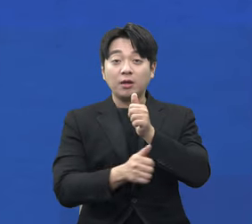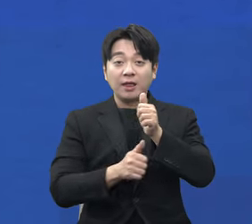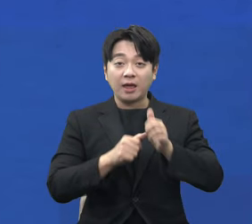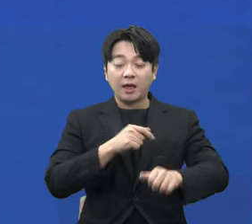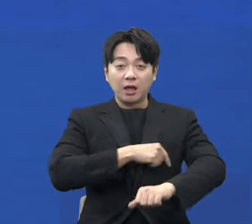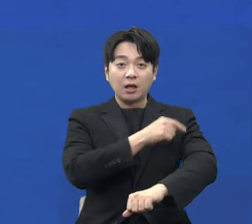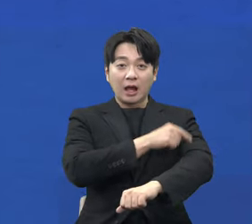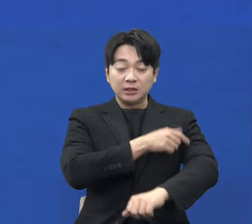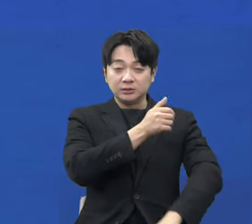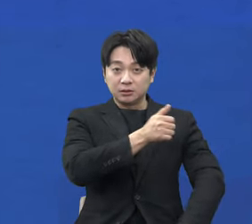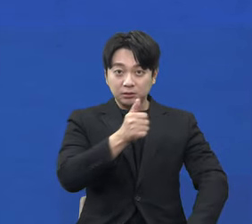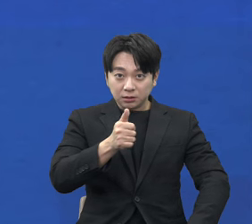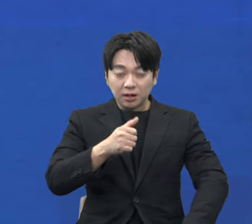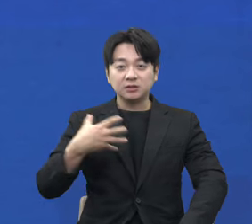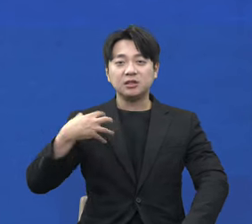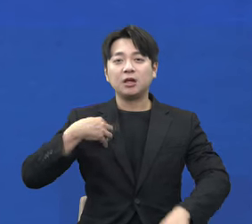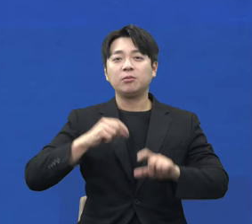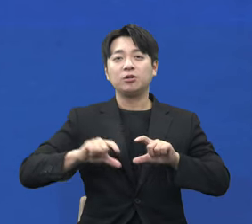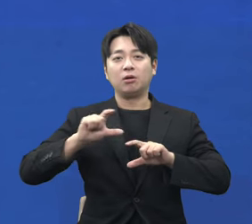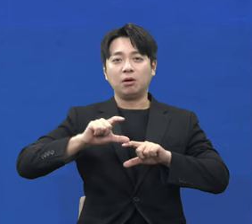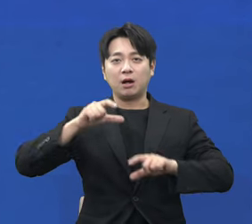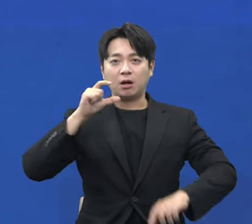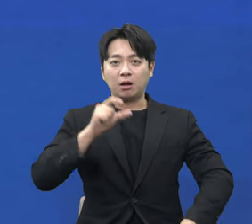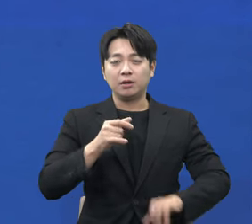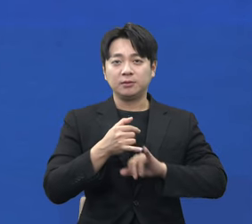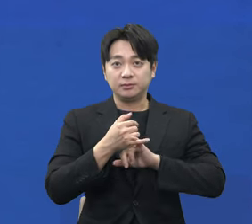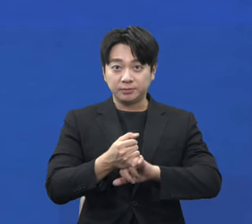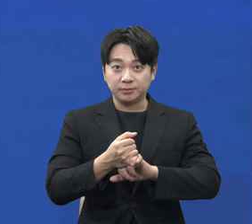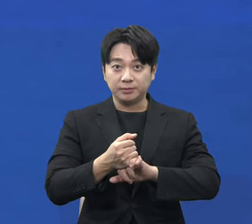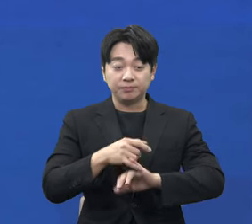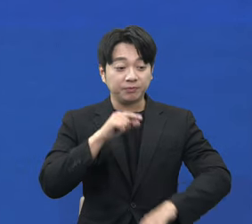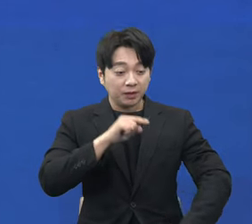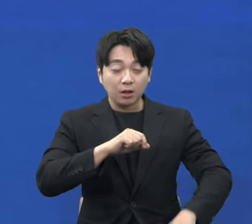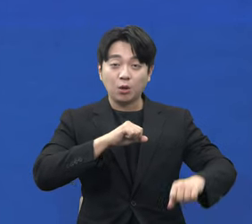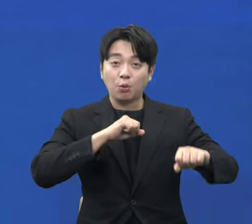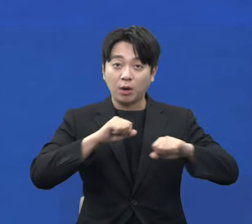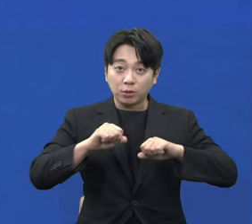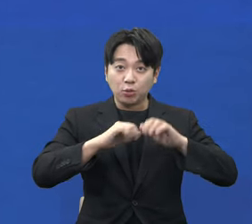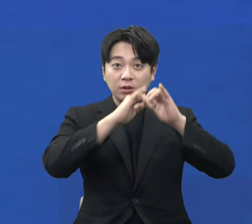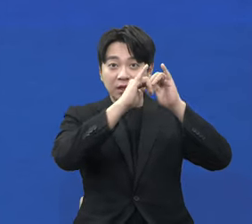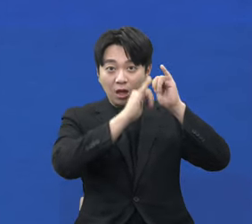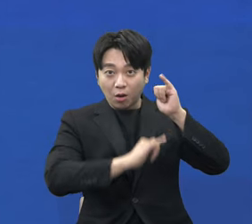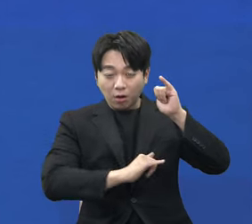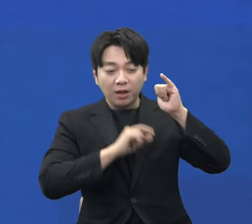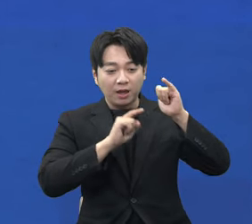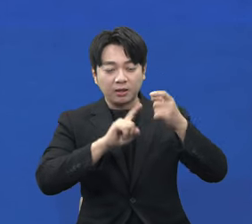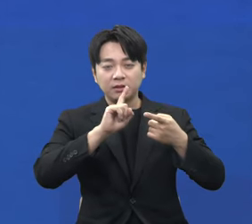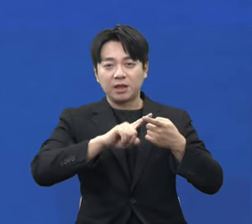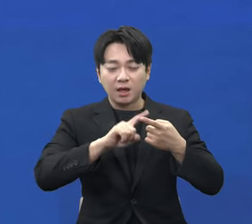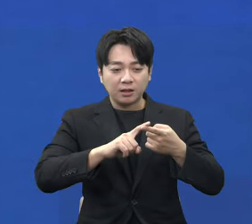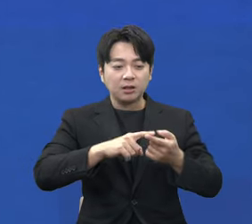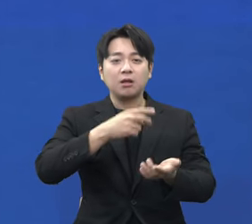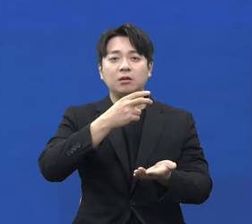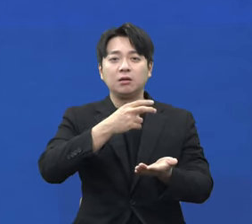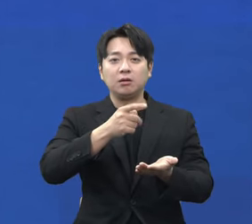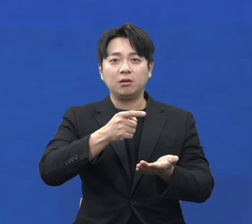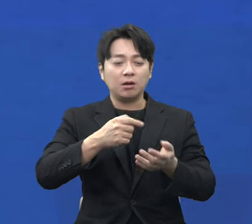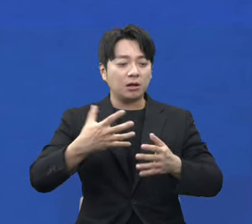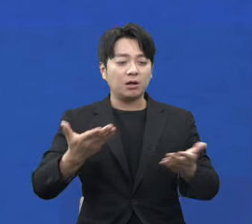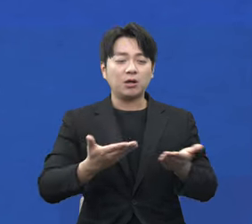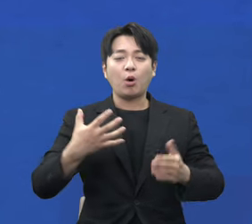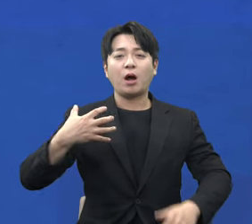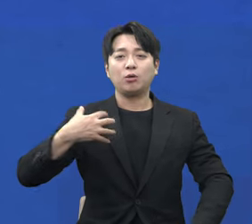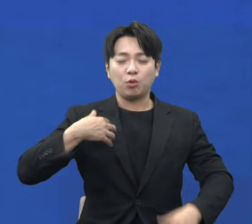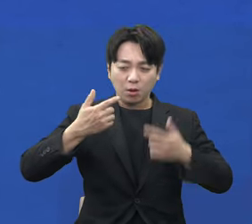책임성을 강화하겠습니다. 또한 대학생위원회의 활동 내용 및 역할을 규정함으로써 정체성을